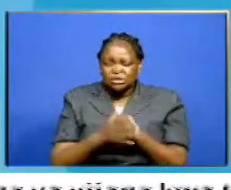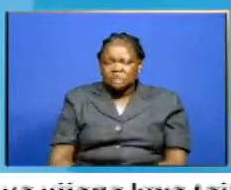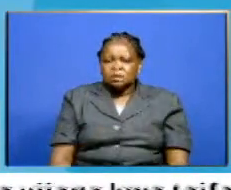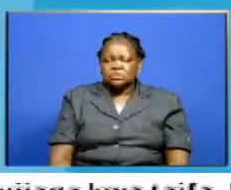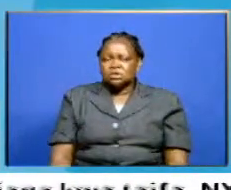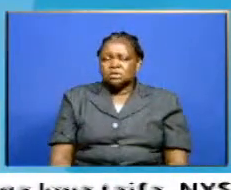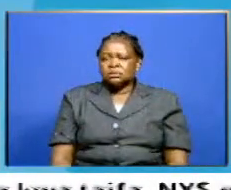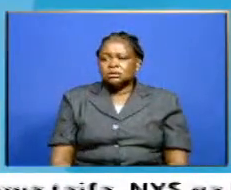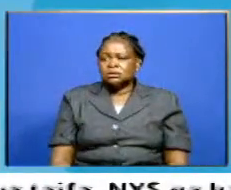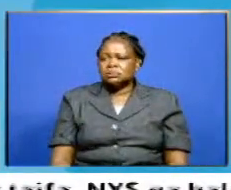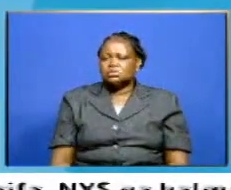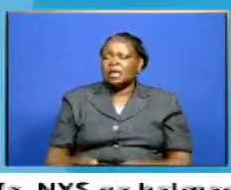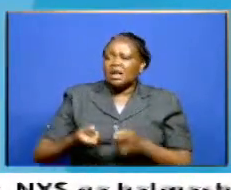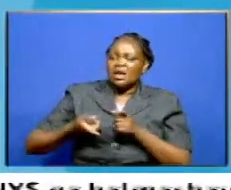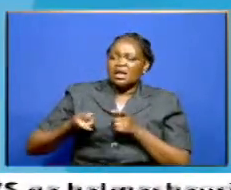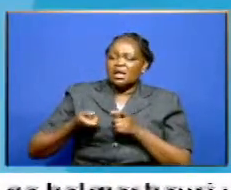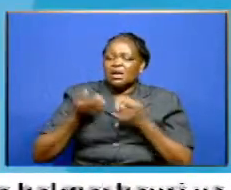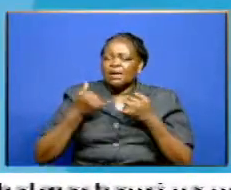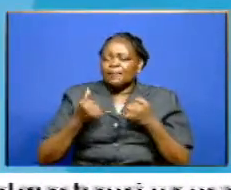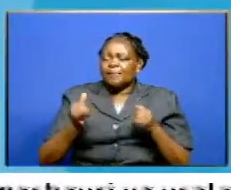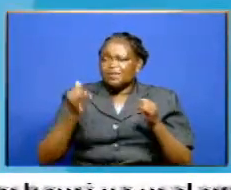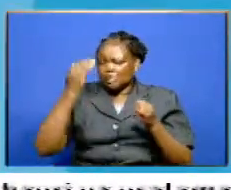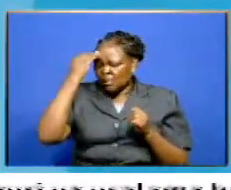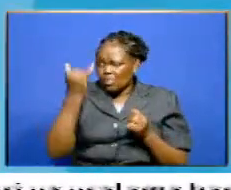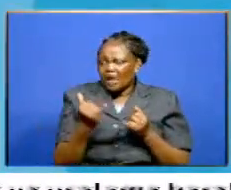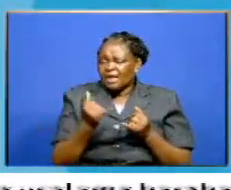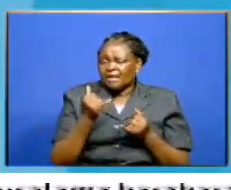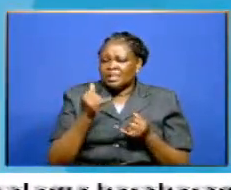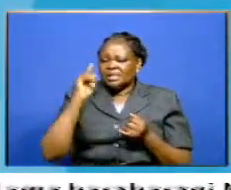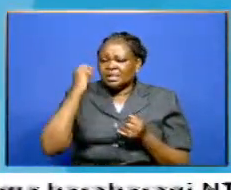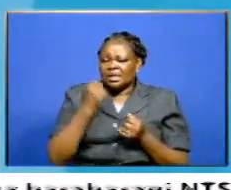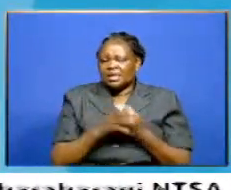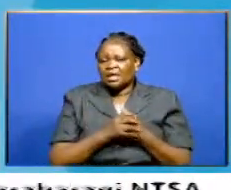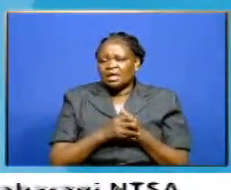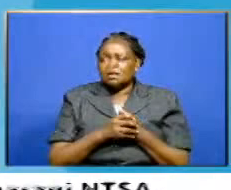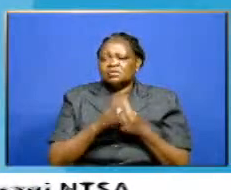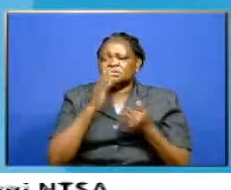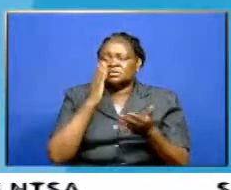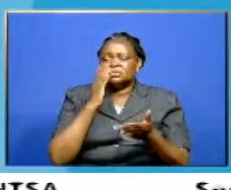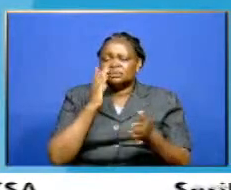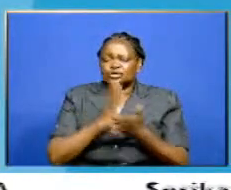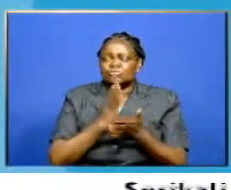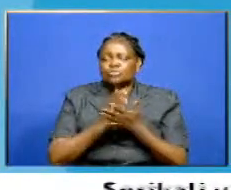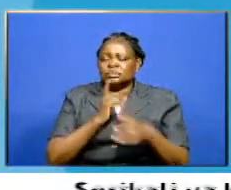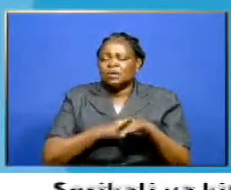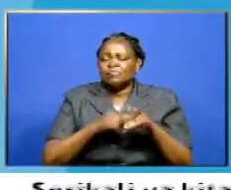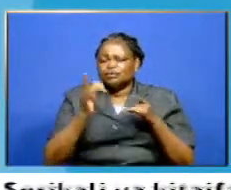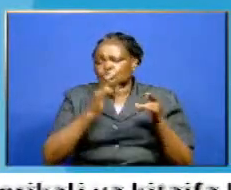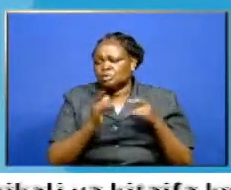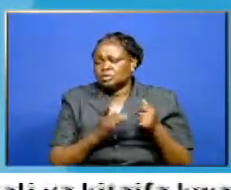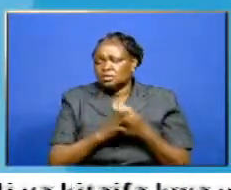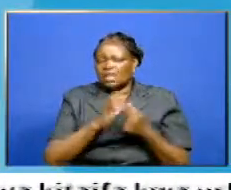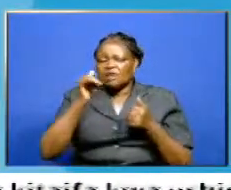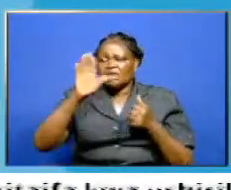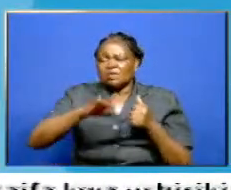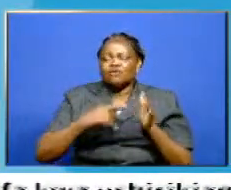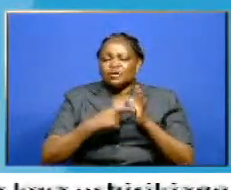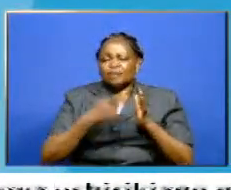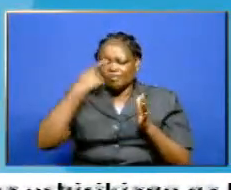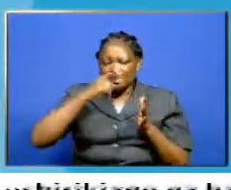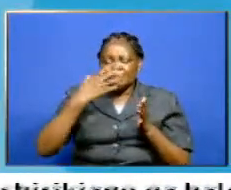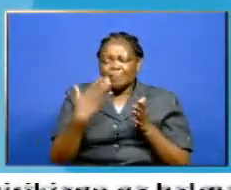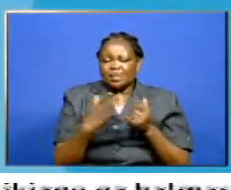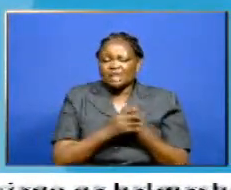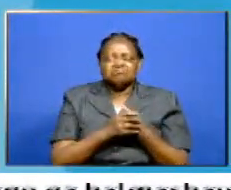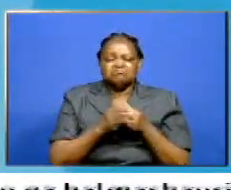katika implementation, kwa sababu ukiangalia Kenya, ukiangalia yale makaratasi ambayo yanaitwa policy papers ama zile